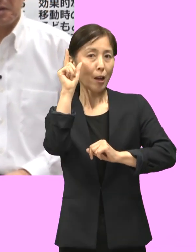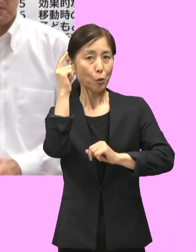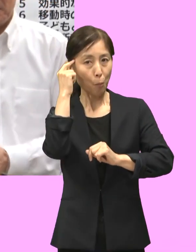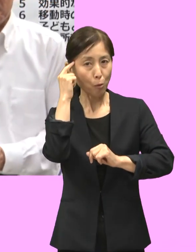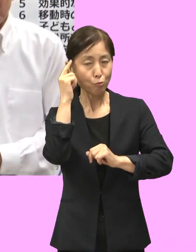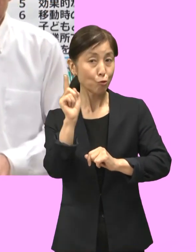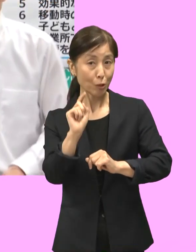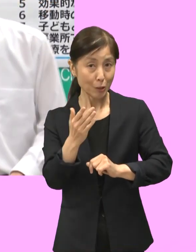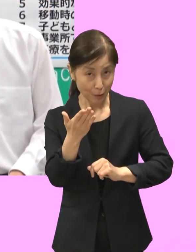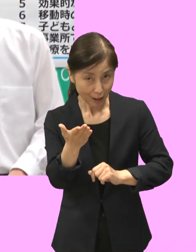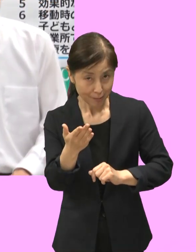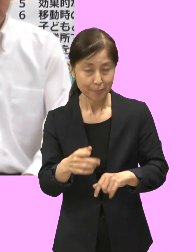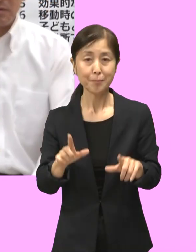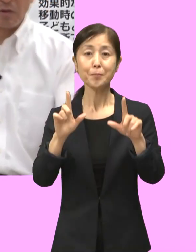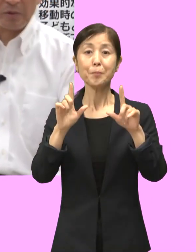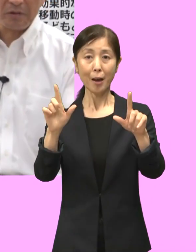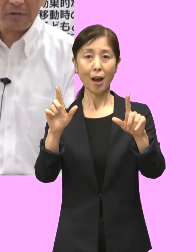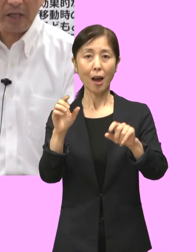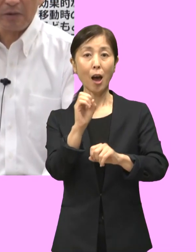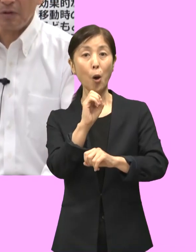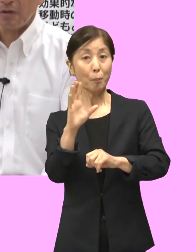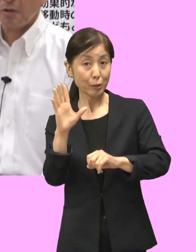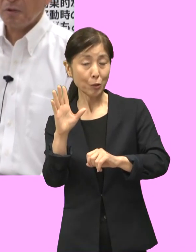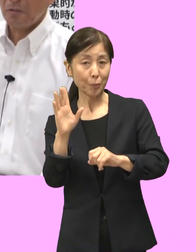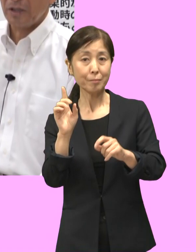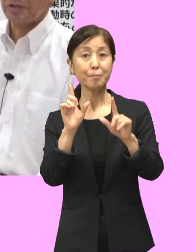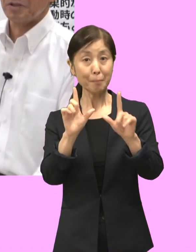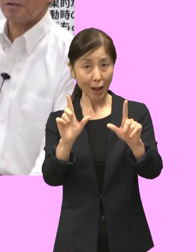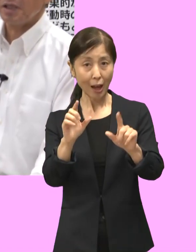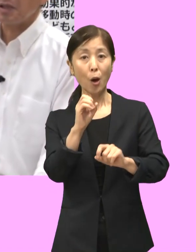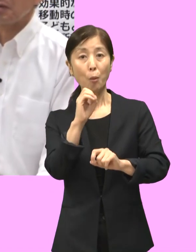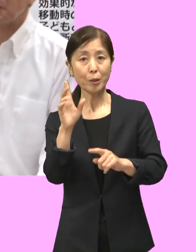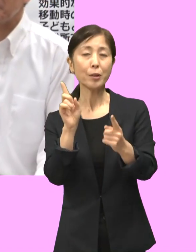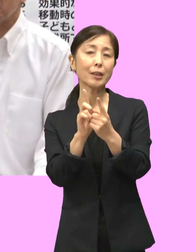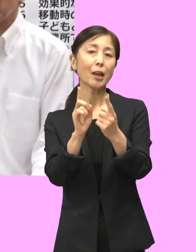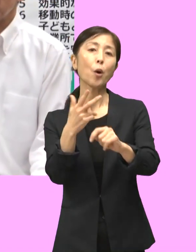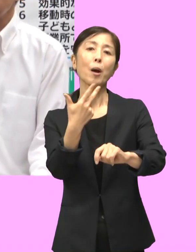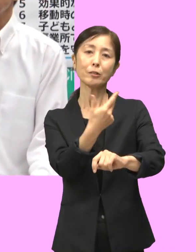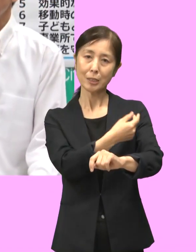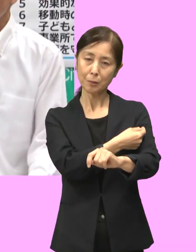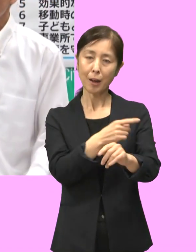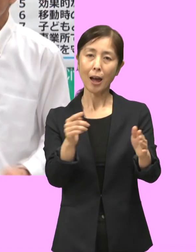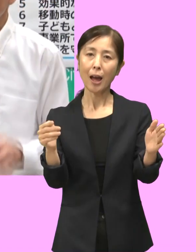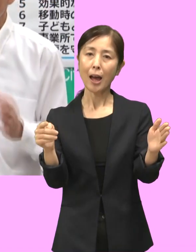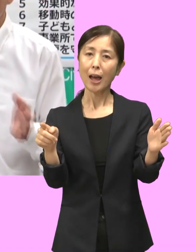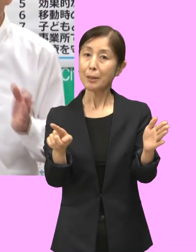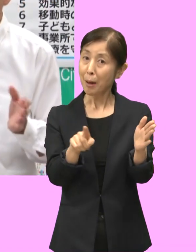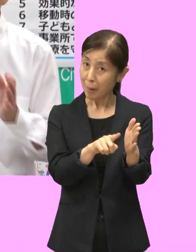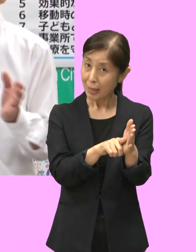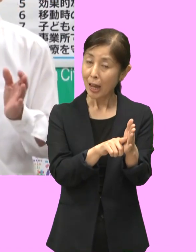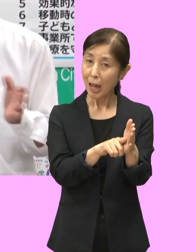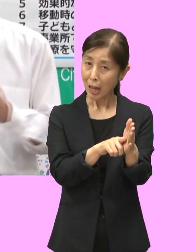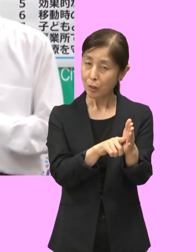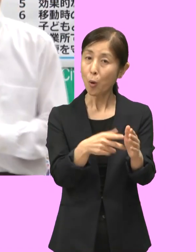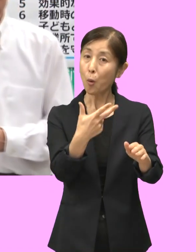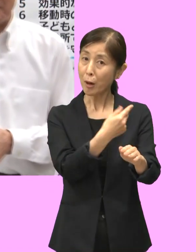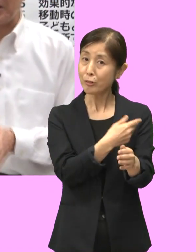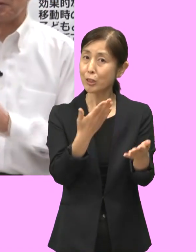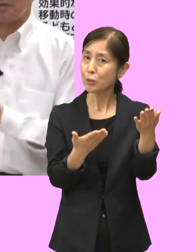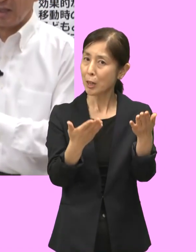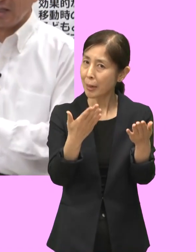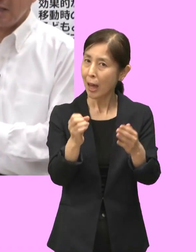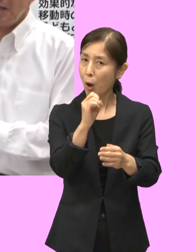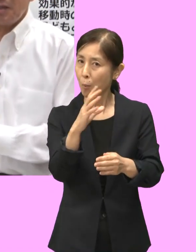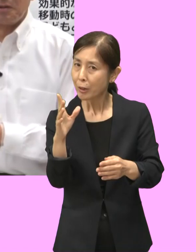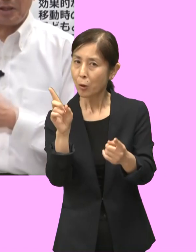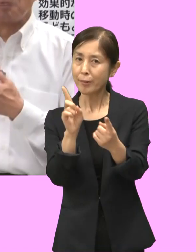かがでしょうか。 はい、まあ、オミクロン対応ワクチンはですね、これまでのワクチンに比べればそのオミクロンに対